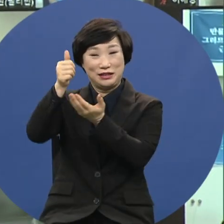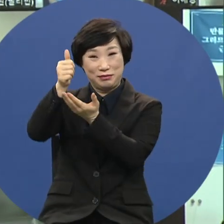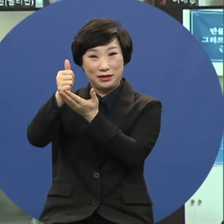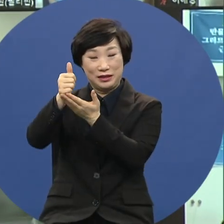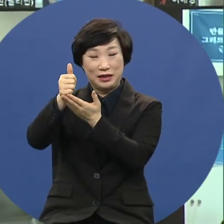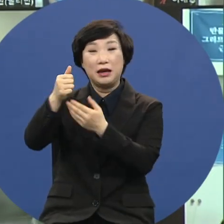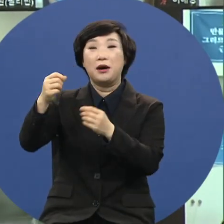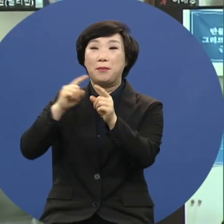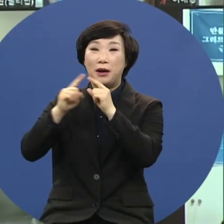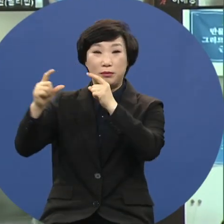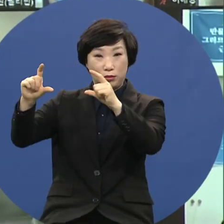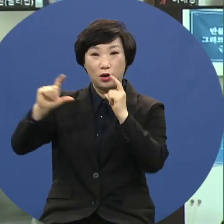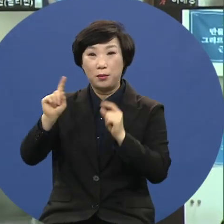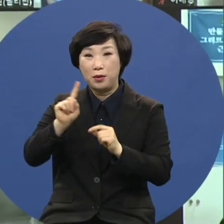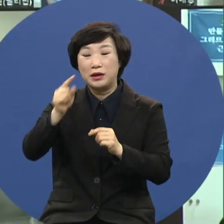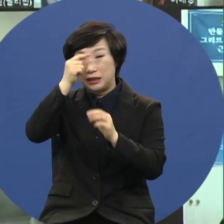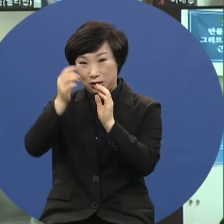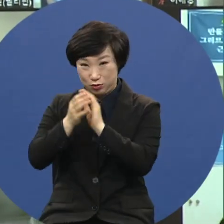기도하라.